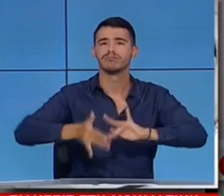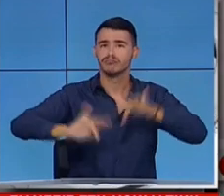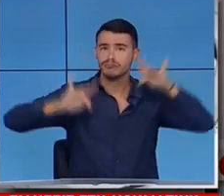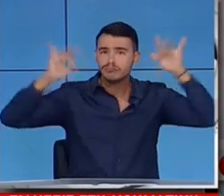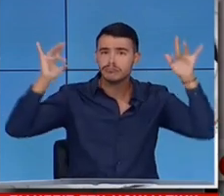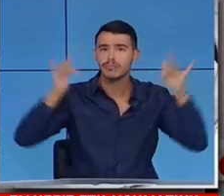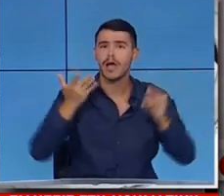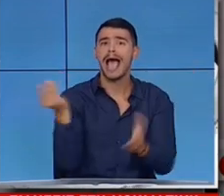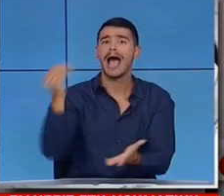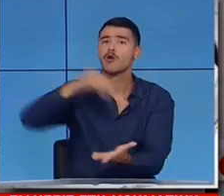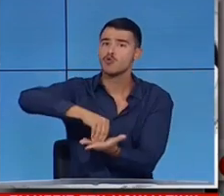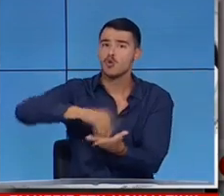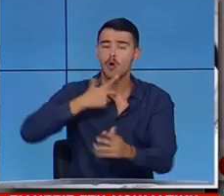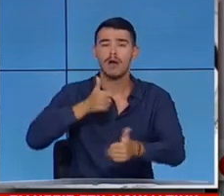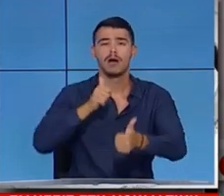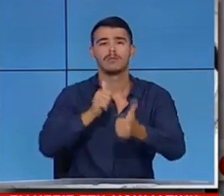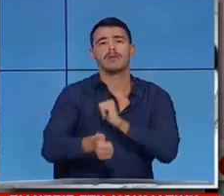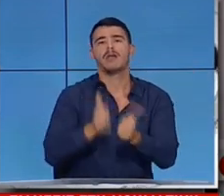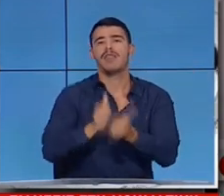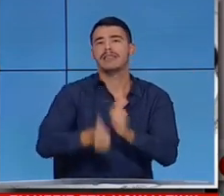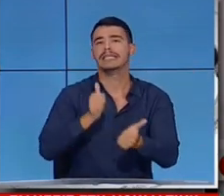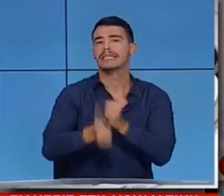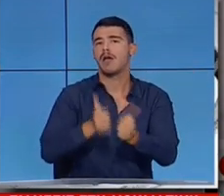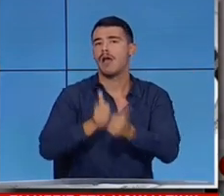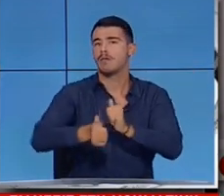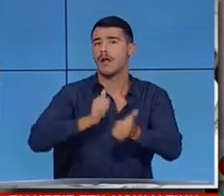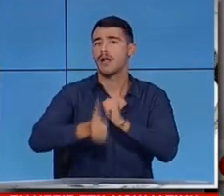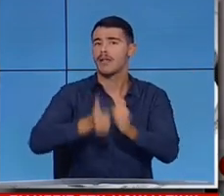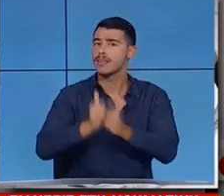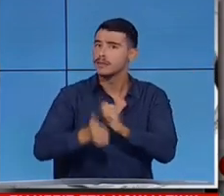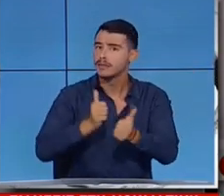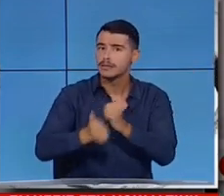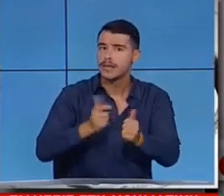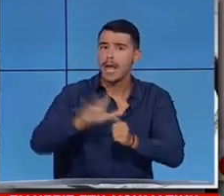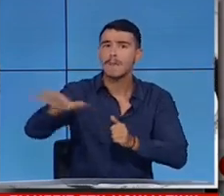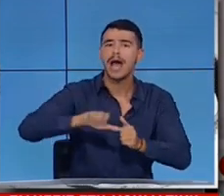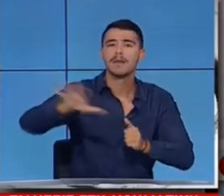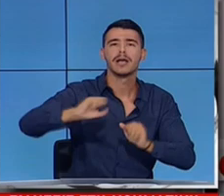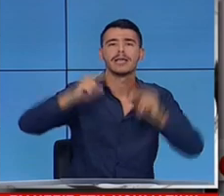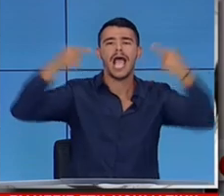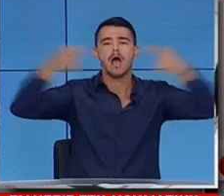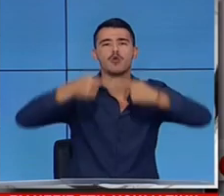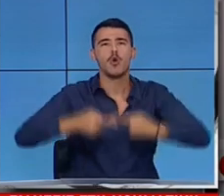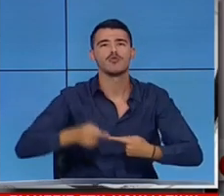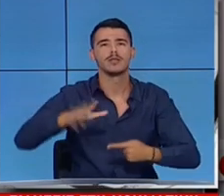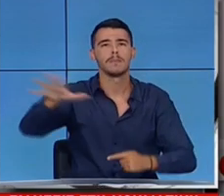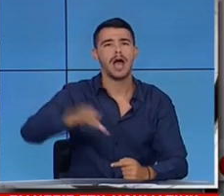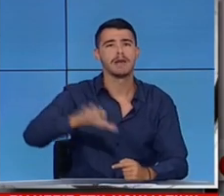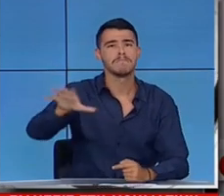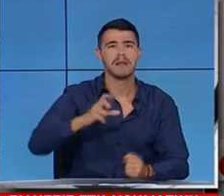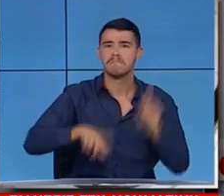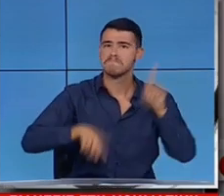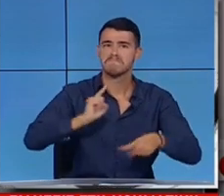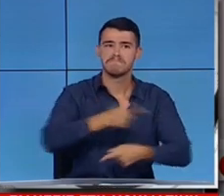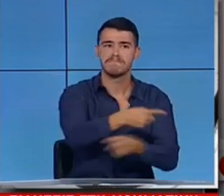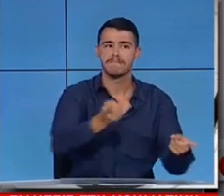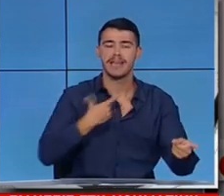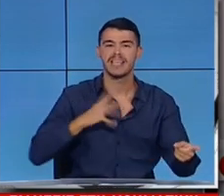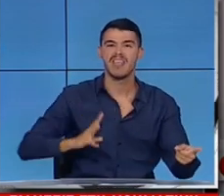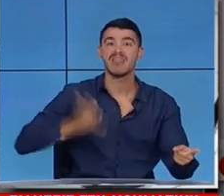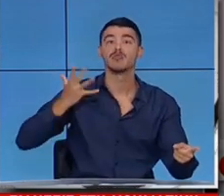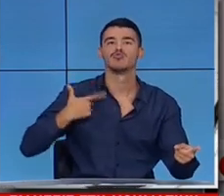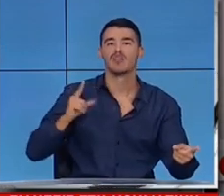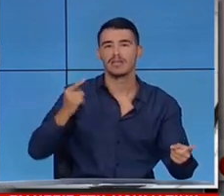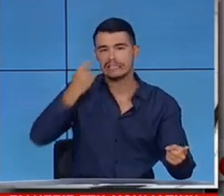αθλητικά γεγονότα. Κάποιοι ενοχλούνται βεβαίως από αυτή την δυναμική παρουσία της δημόσιας ραδιοτηλεόρασης και